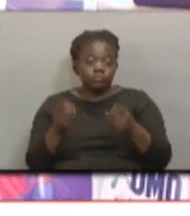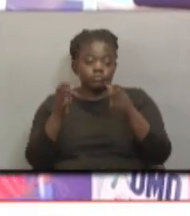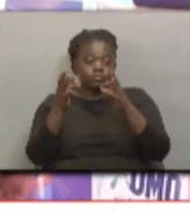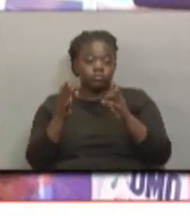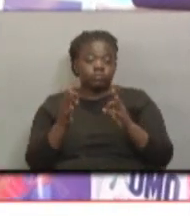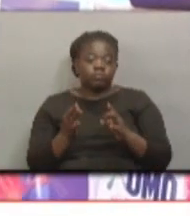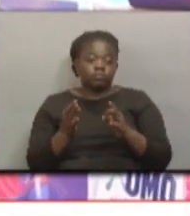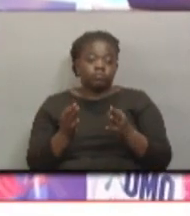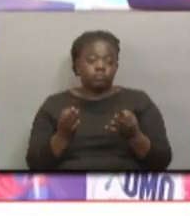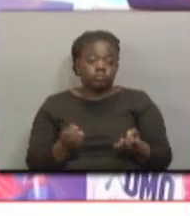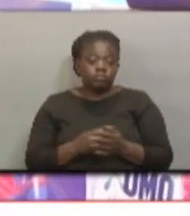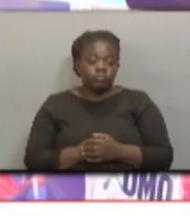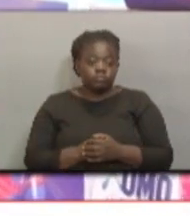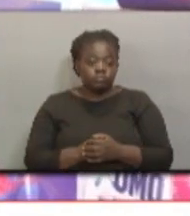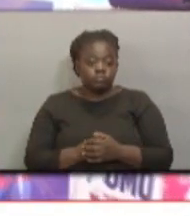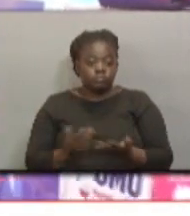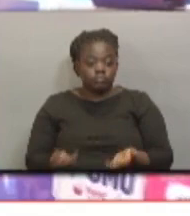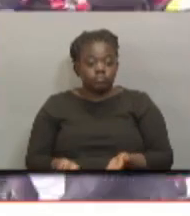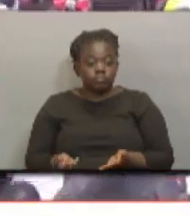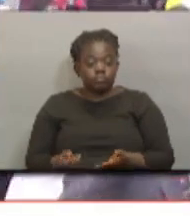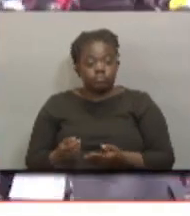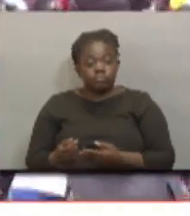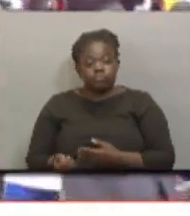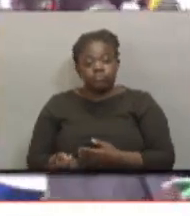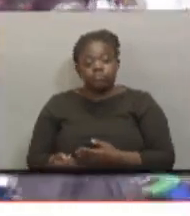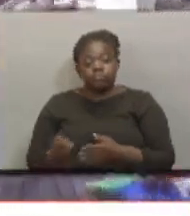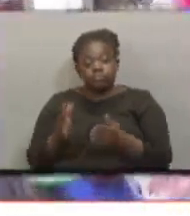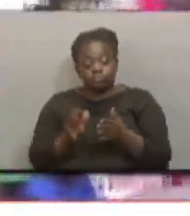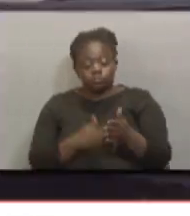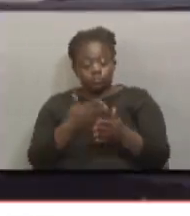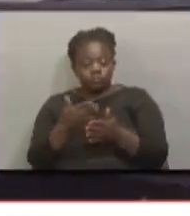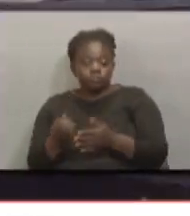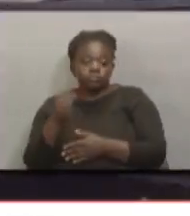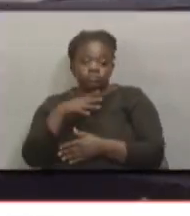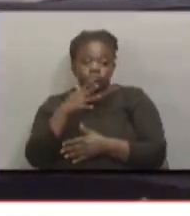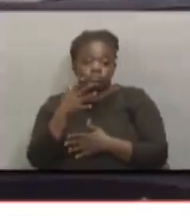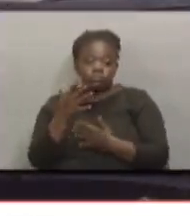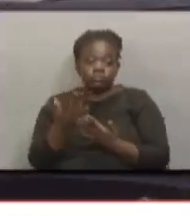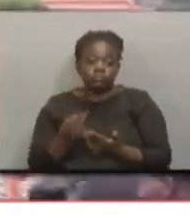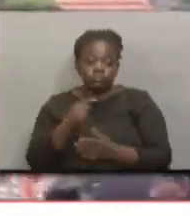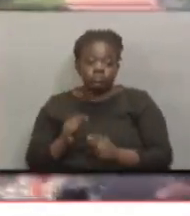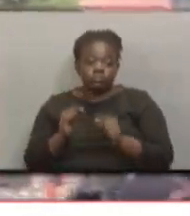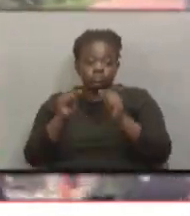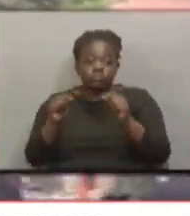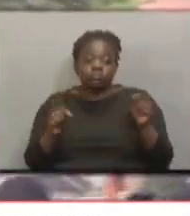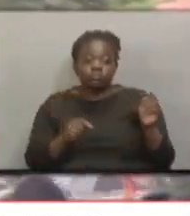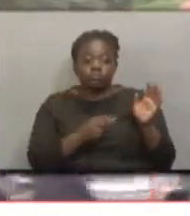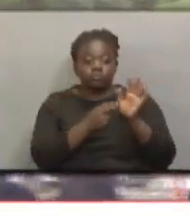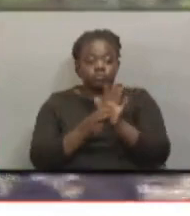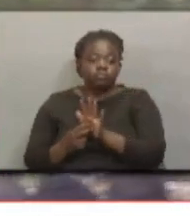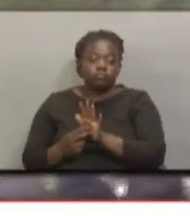muni sabuni anawa wakuwakilisha abayimbi abenja ulo basanyusiza abazze mwoleso.